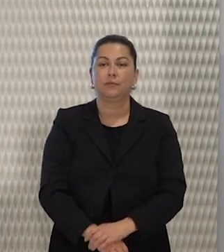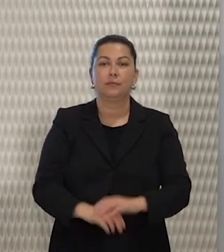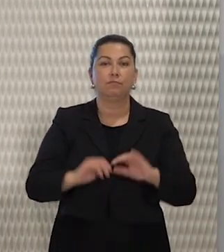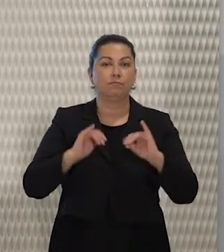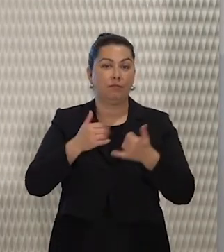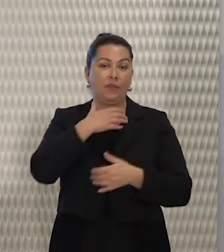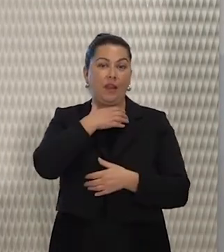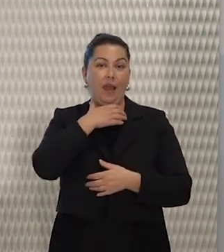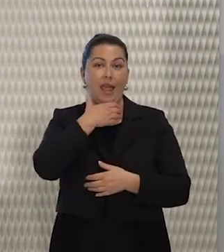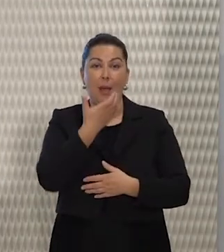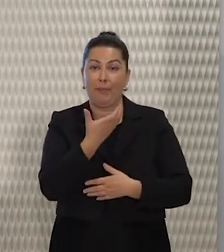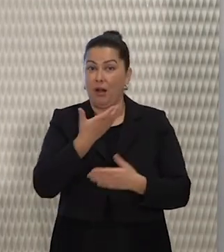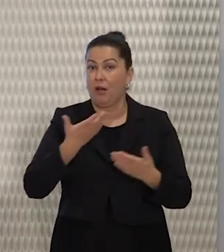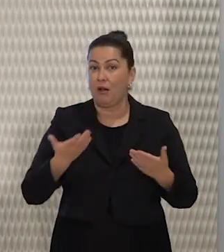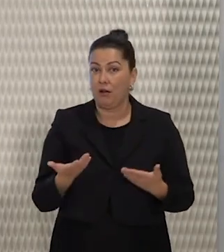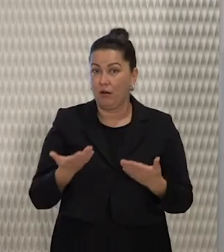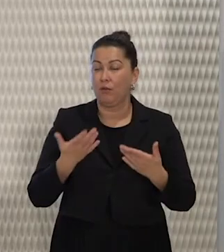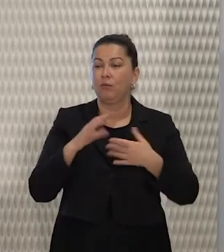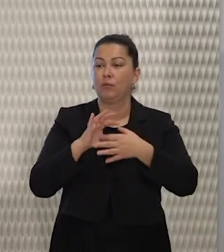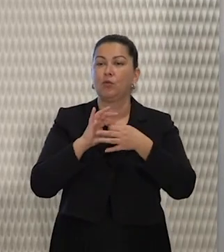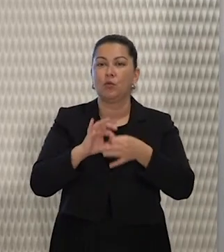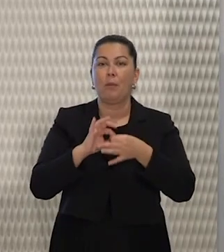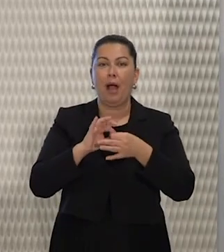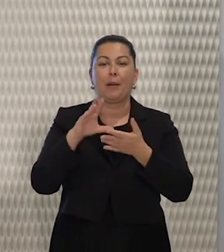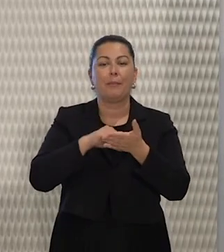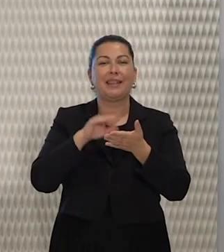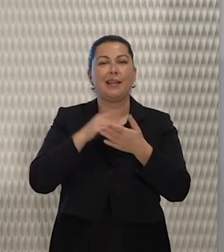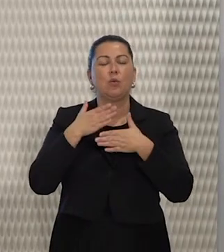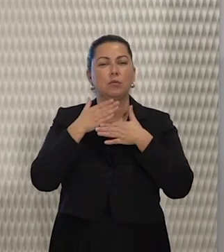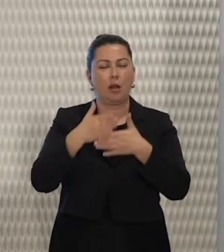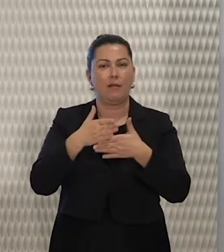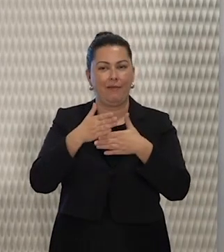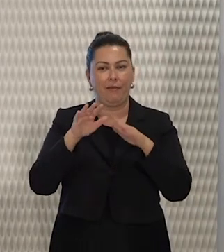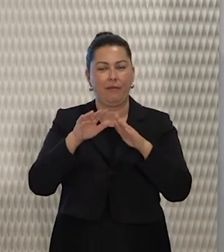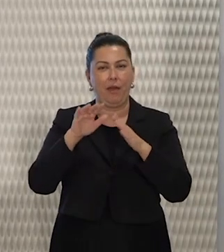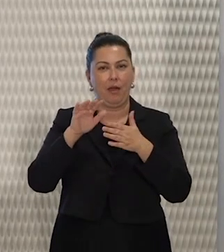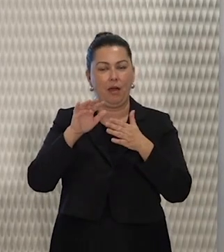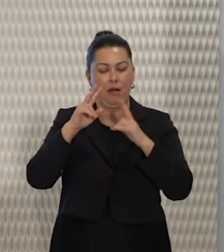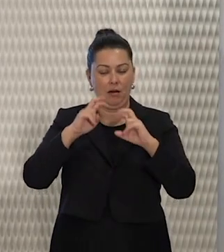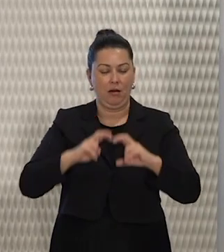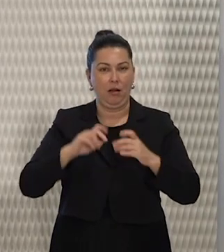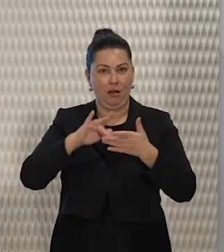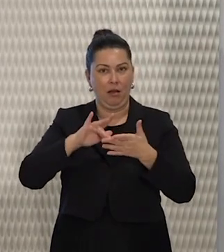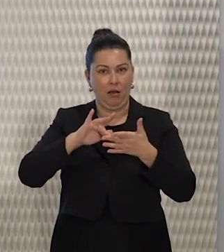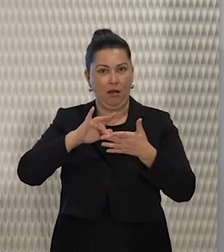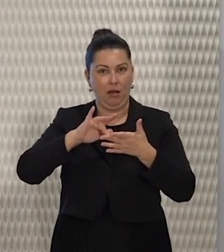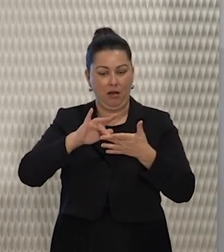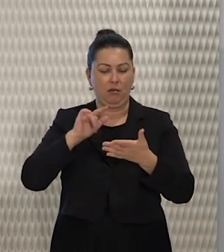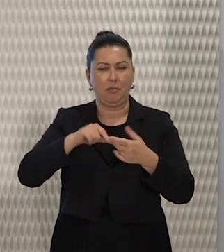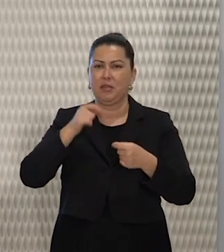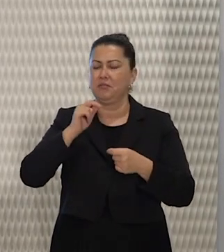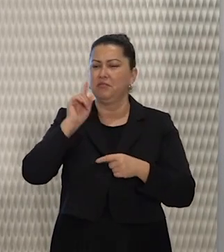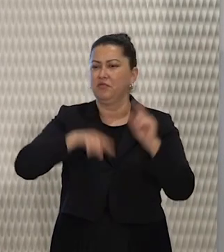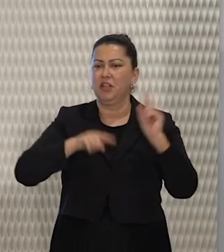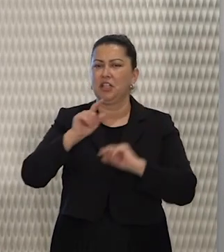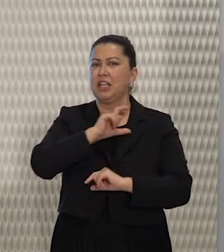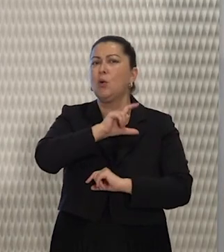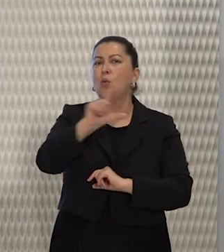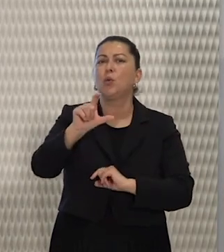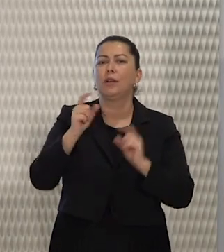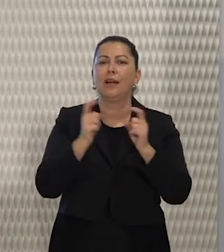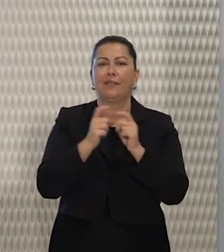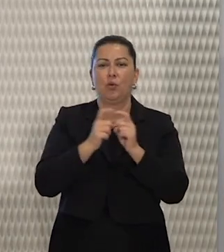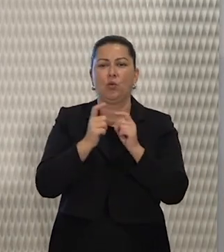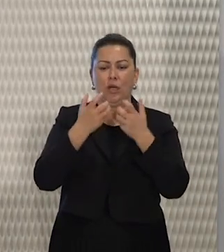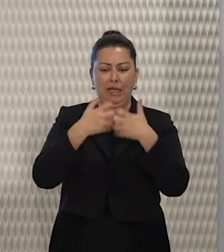Apple hat, wenn Sie in die Bedienungshilfen reingehen, über hunderte von Funktionen bereits